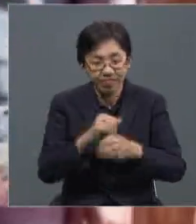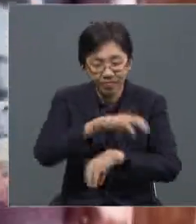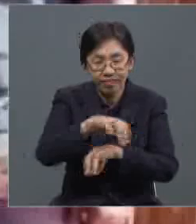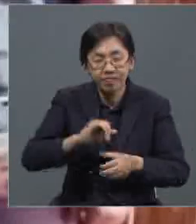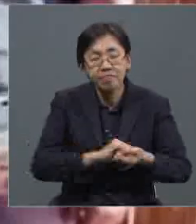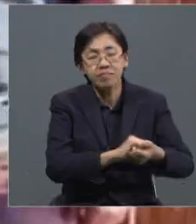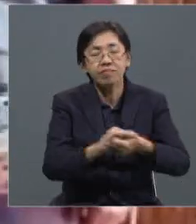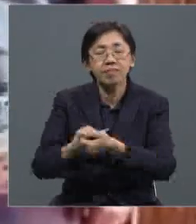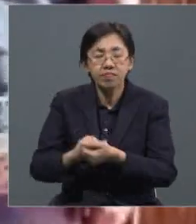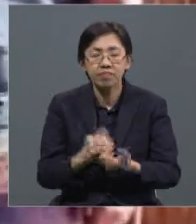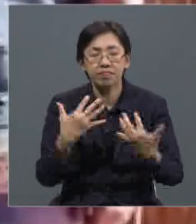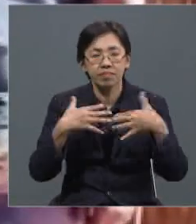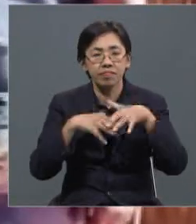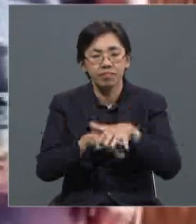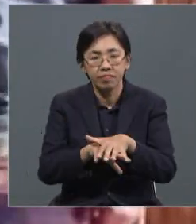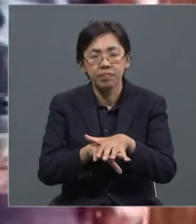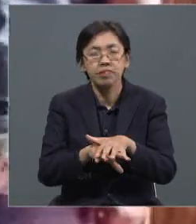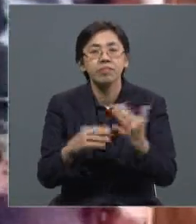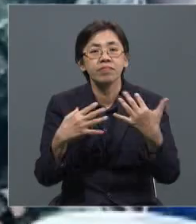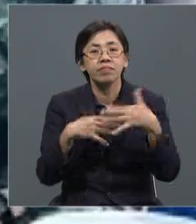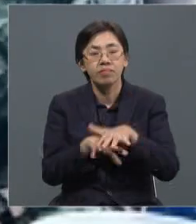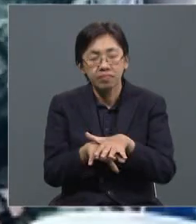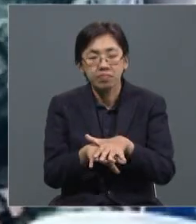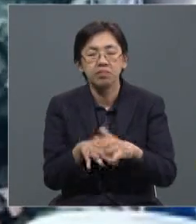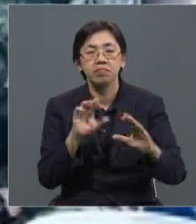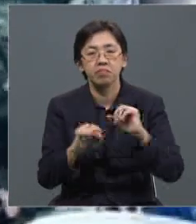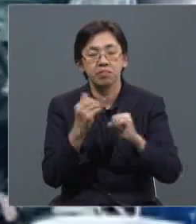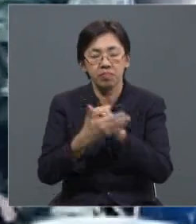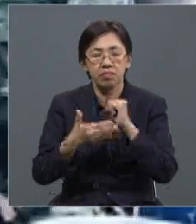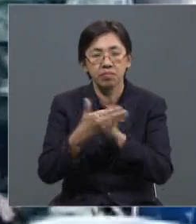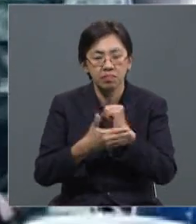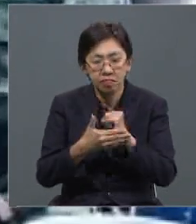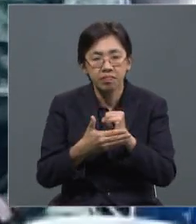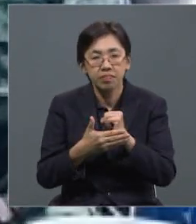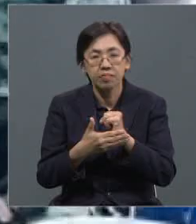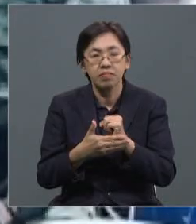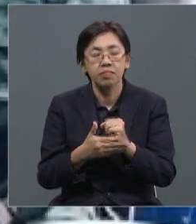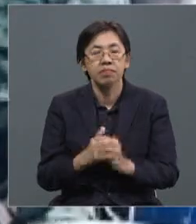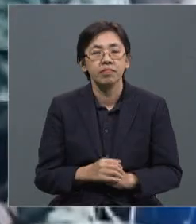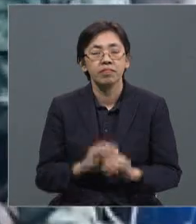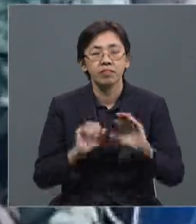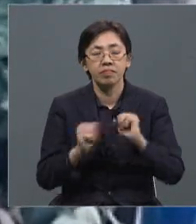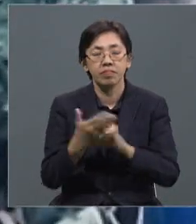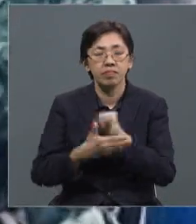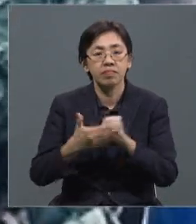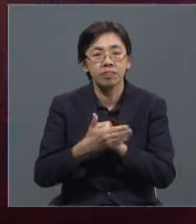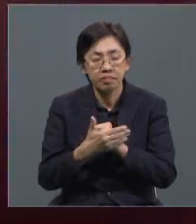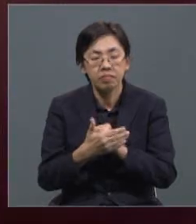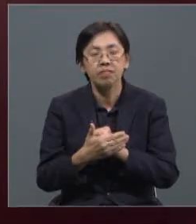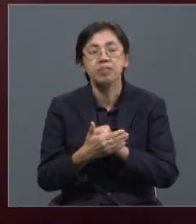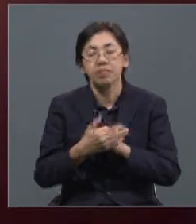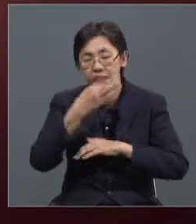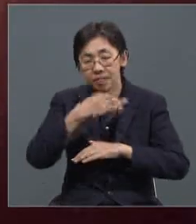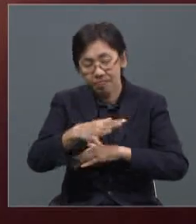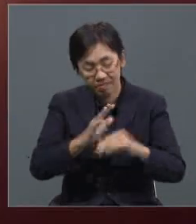ราได้ประสานในเรื่องของการสกัดกั้นยาเสพติดในพื้นที่โดยเฉพาะในชายฝั่งอันด